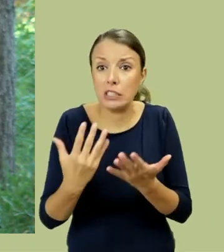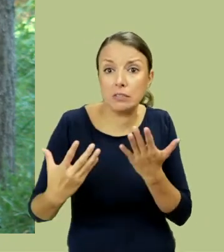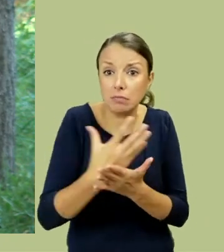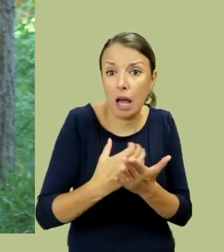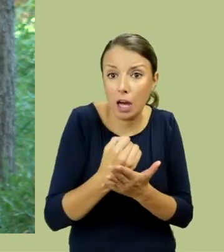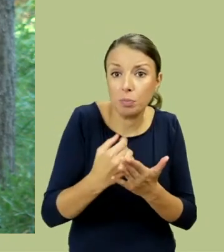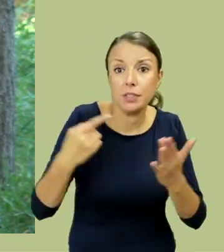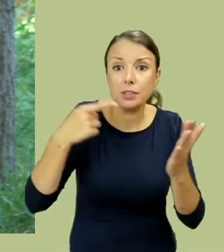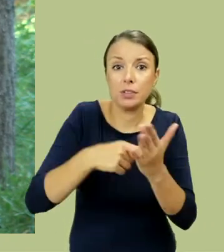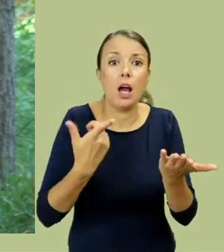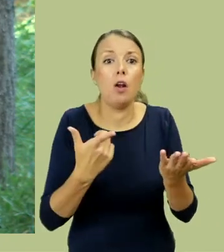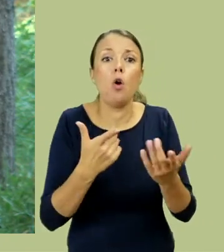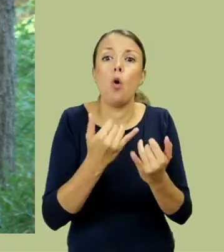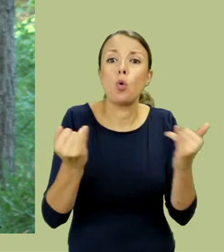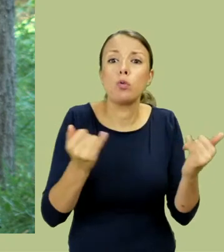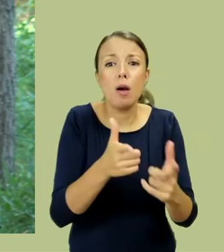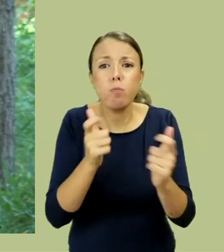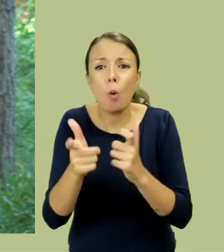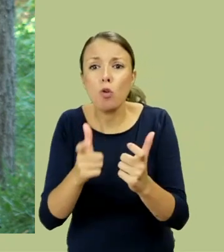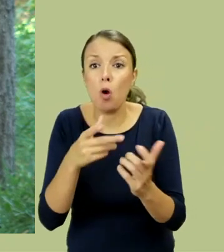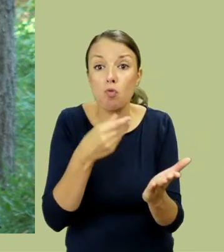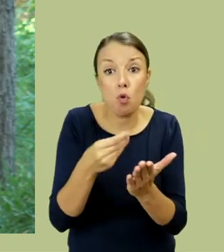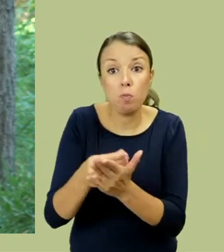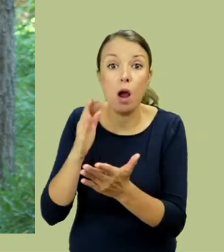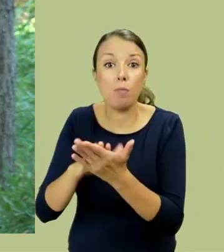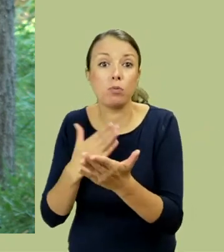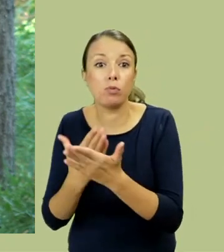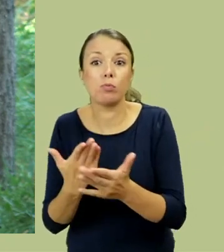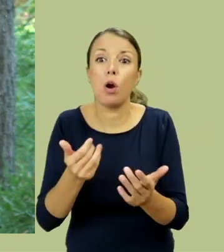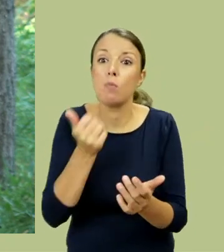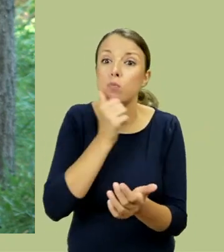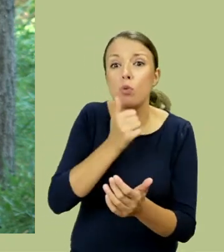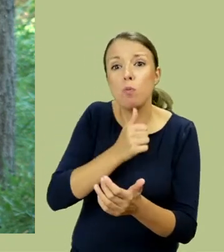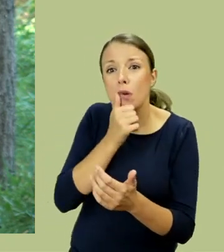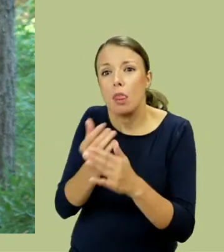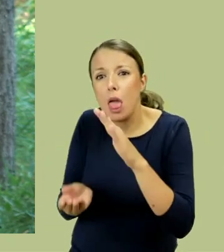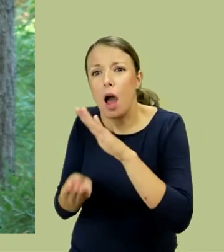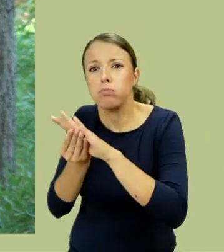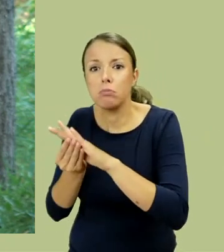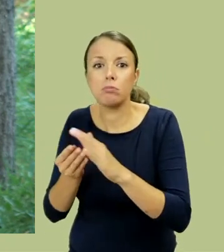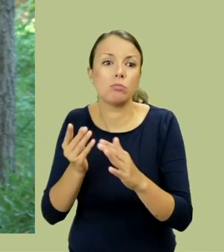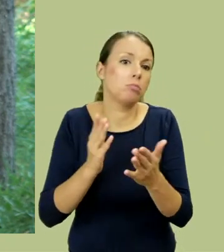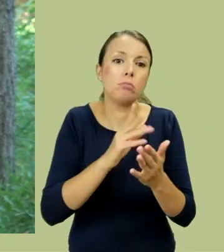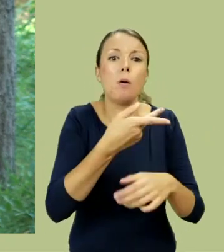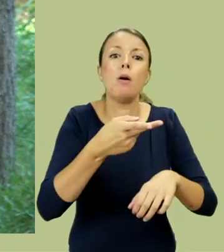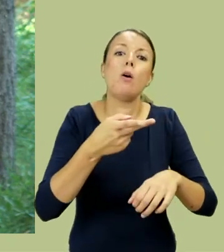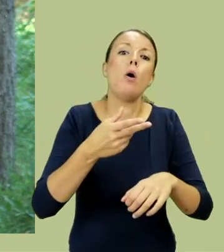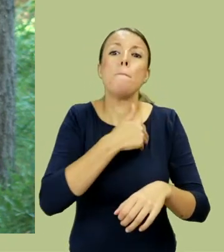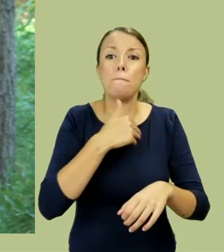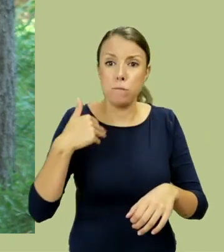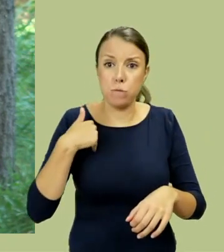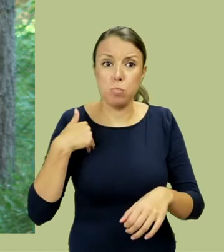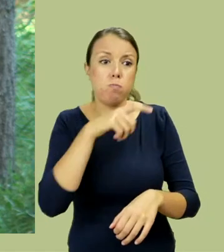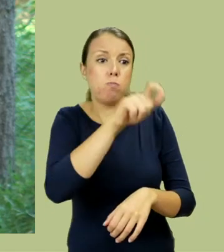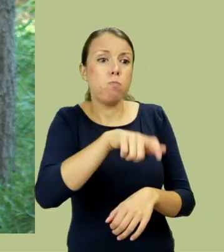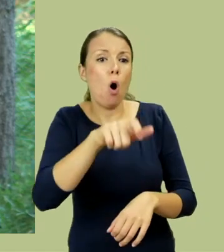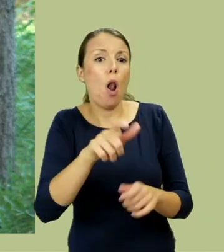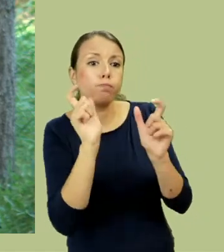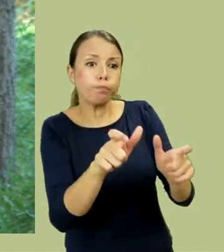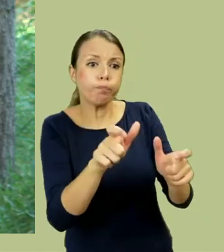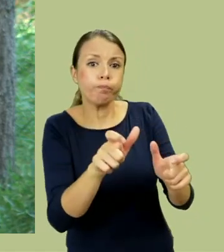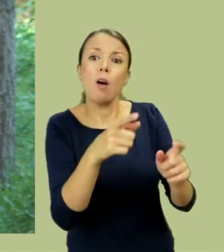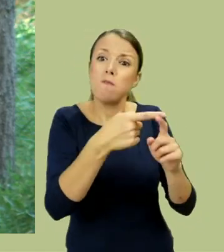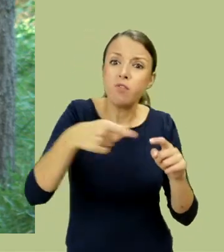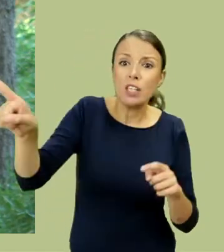żeby wykupywać załapówki u carskich urzędników, Polaków zesłanych na Sybir albo z więzienia. Przecież